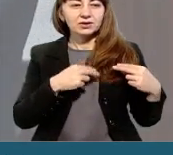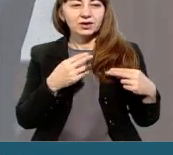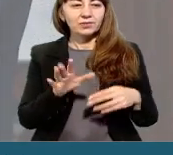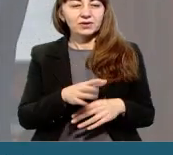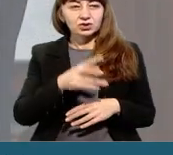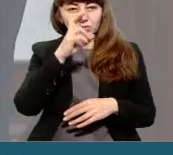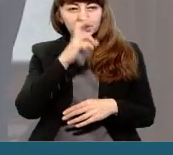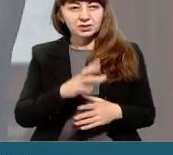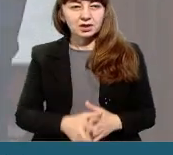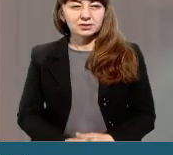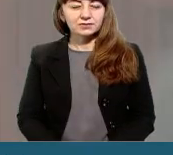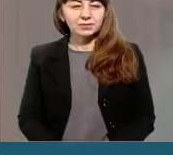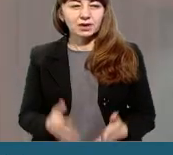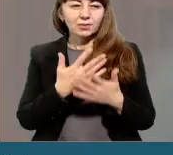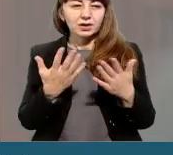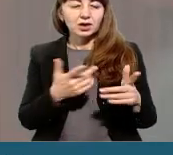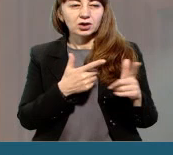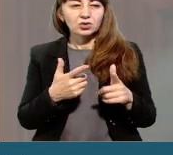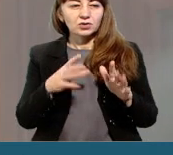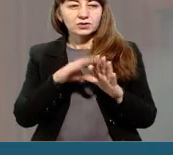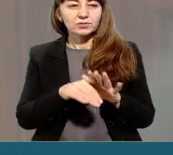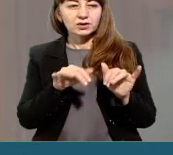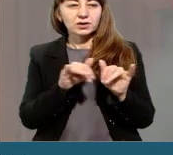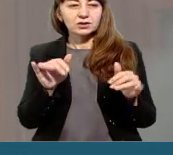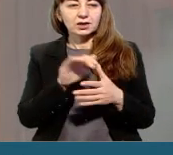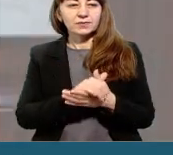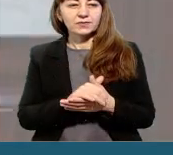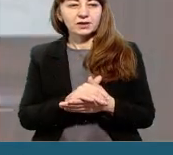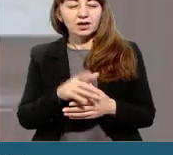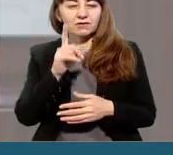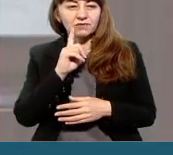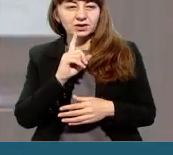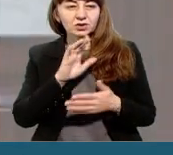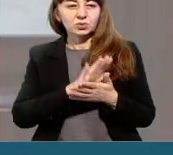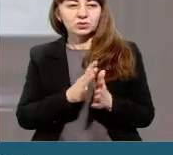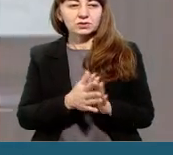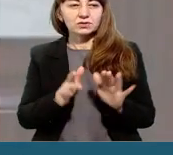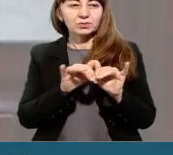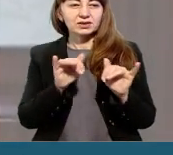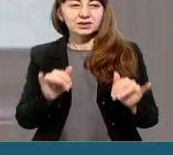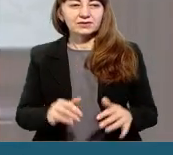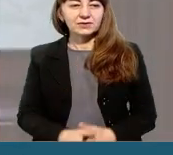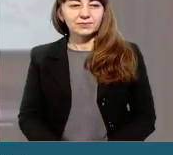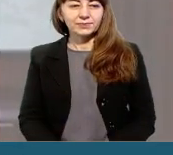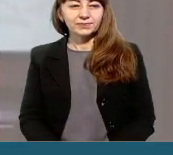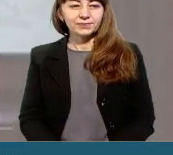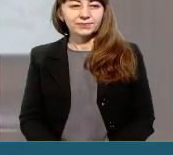ынтымақтастықты бірлесіп дамытуға дайынбыз, деді шараға қатысушылар. Сол сияқты тараптар қарым-қатынастардың қарқынды дамып,